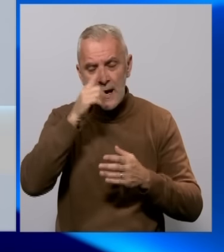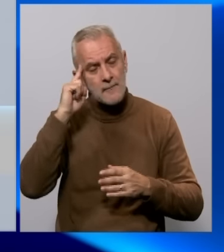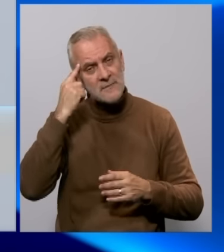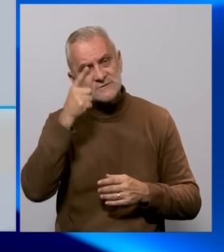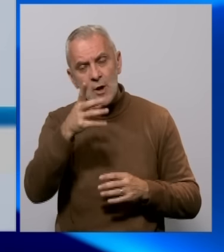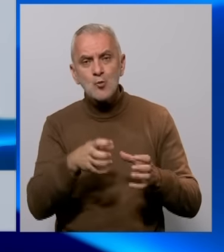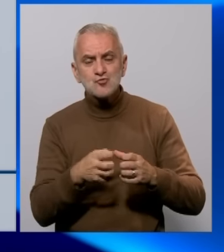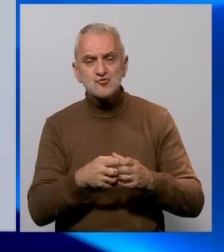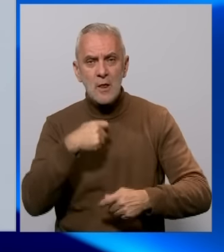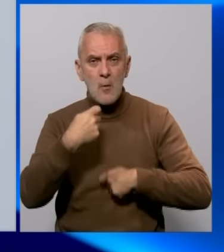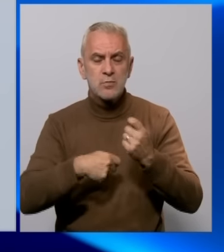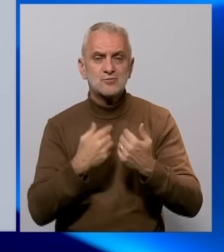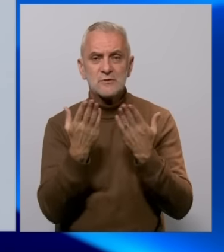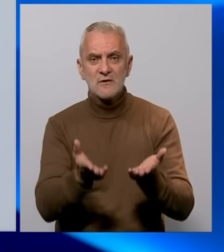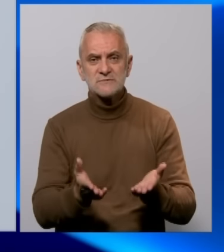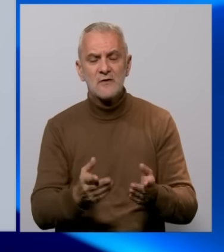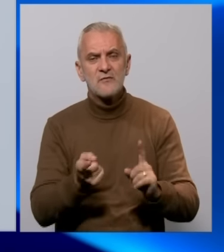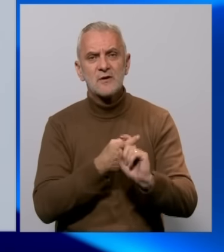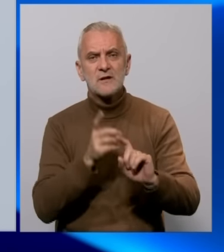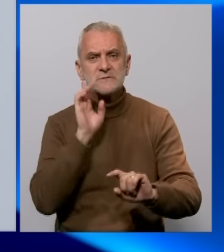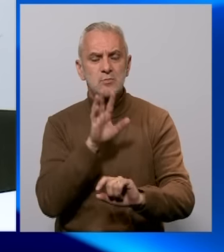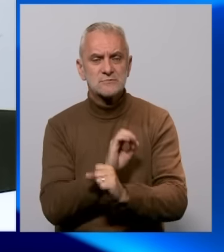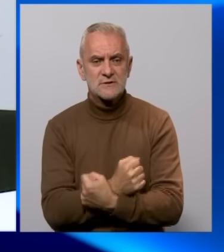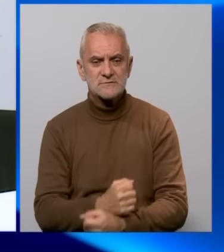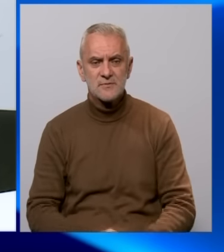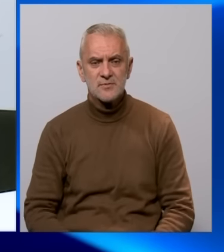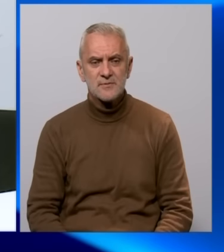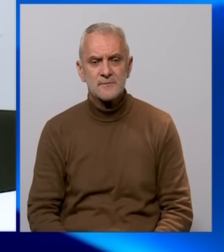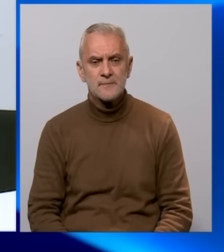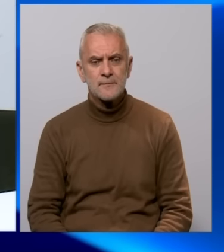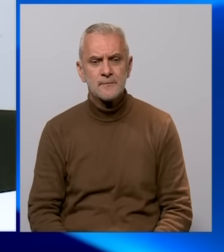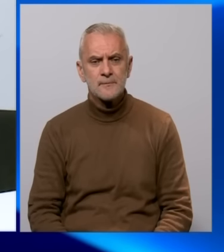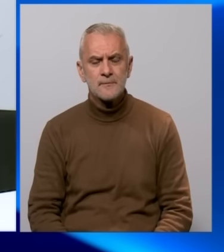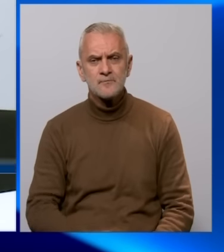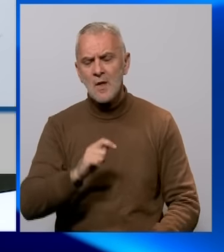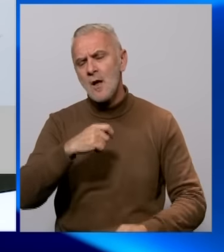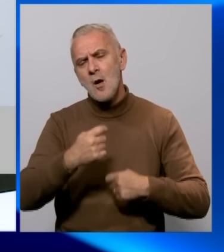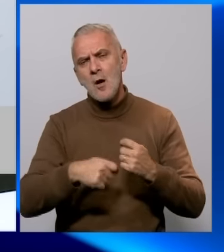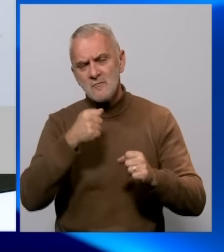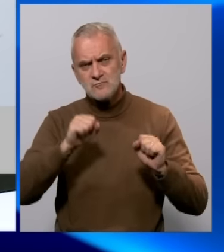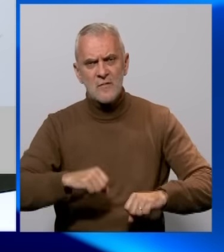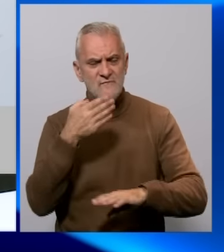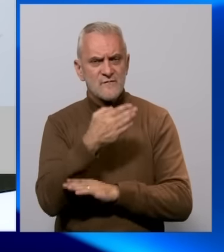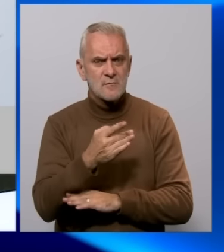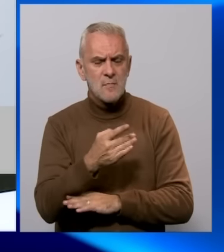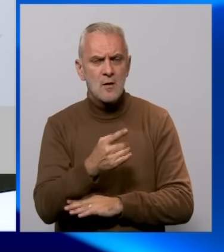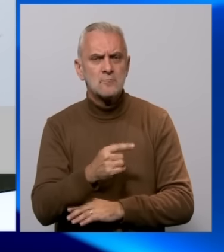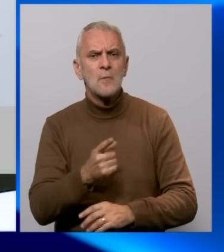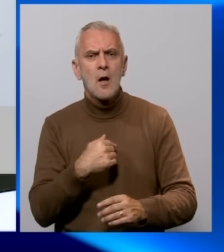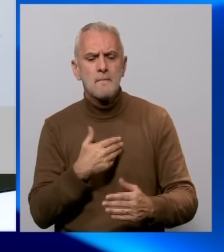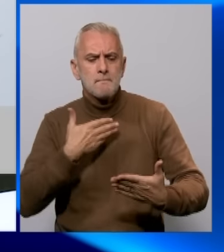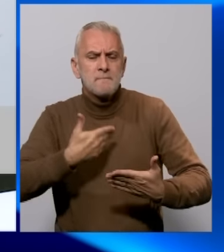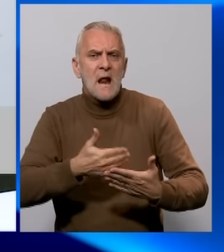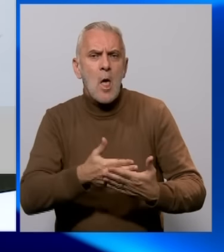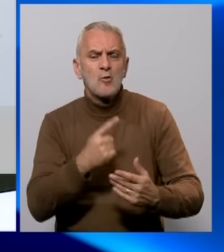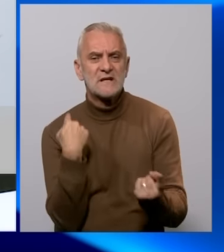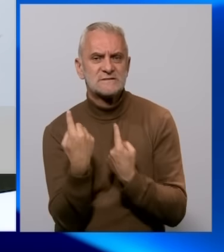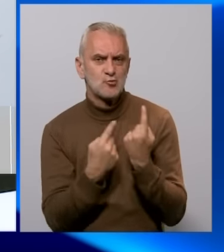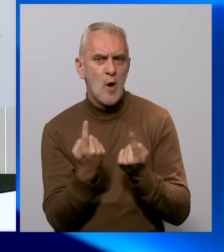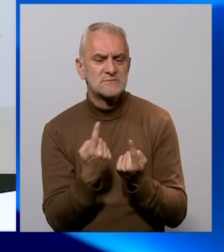Udruženju poslodavaca Federacije Bosne i Hercegovine. Poslodavci su žilavi, otporni, prilagođavaju se situaciji i